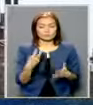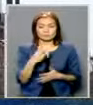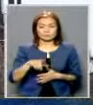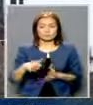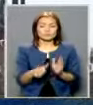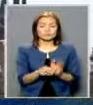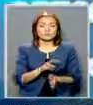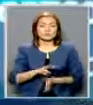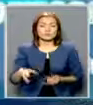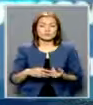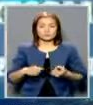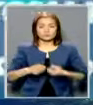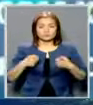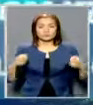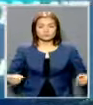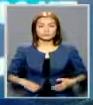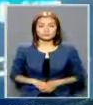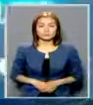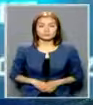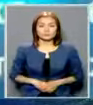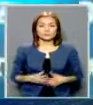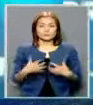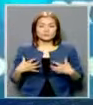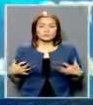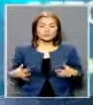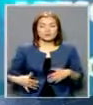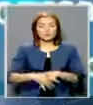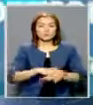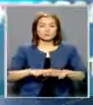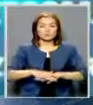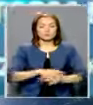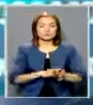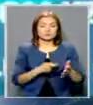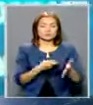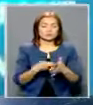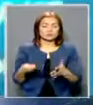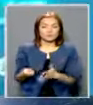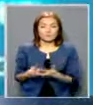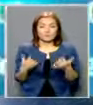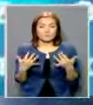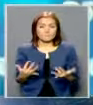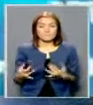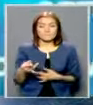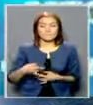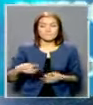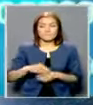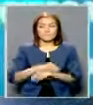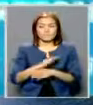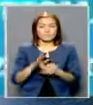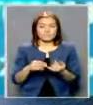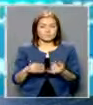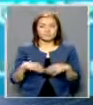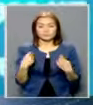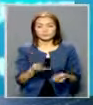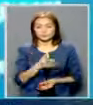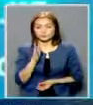дейін көбейді. Ол мал азығын мол өндіруге және мұқтаж өңірлердің қажеттілігін қамтамасыз етуге мүмкіндік